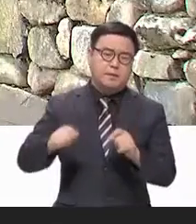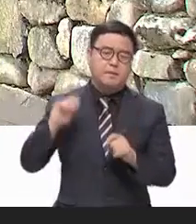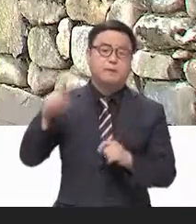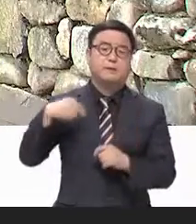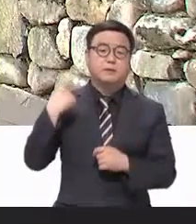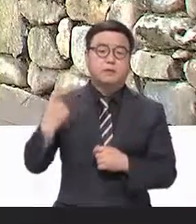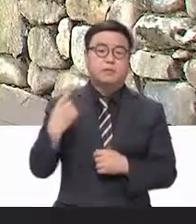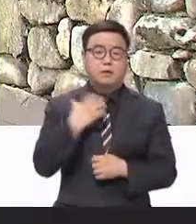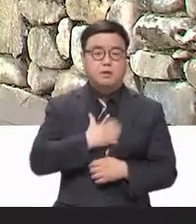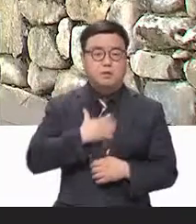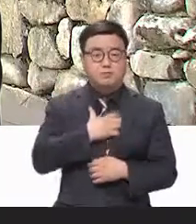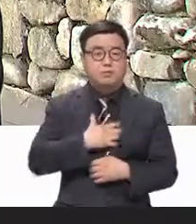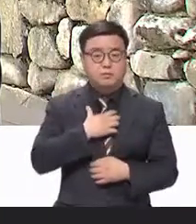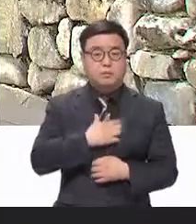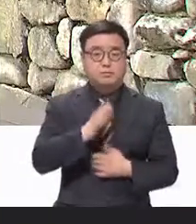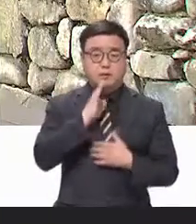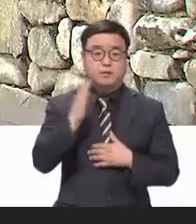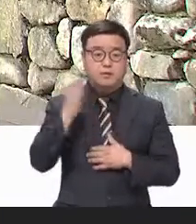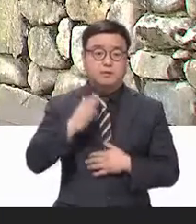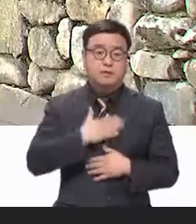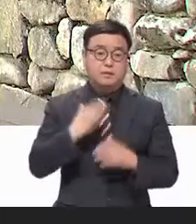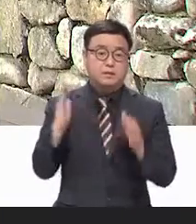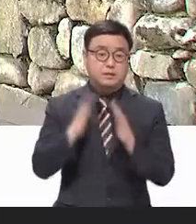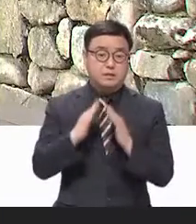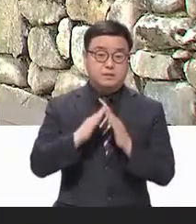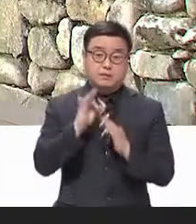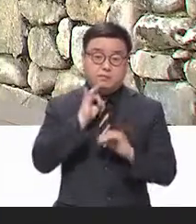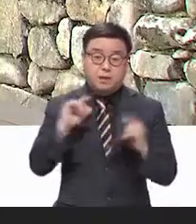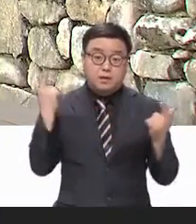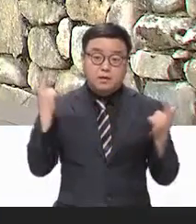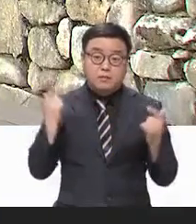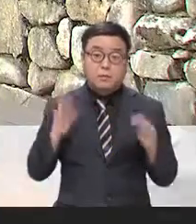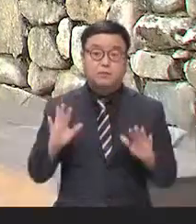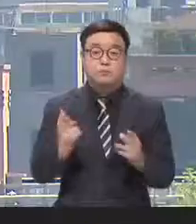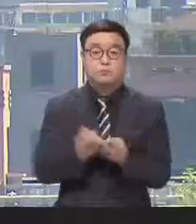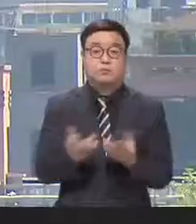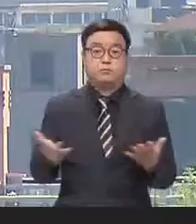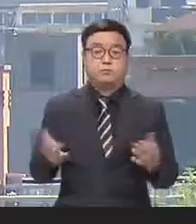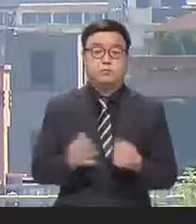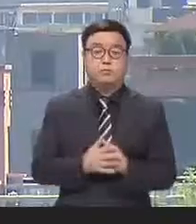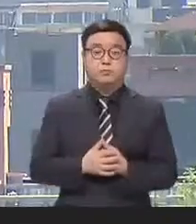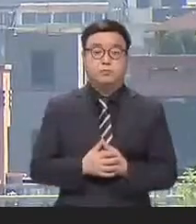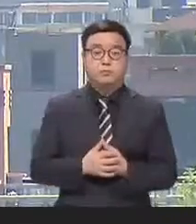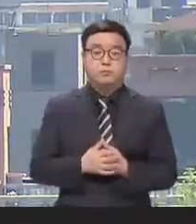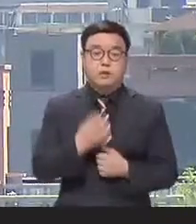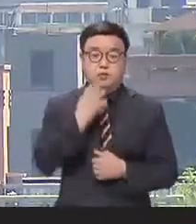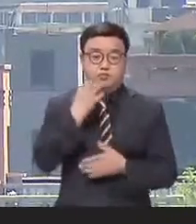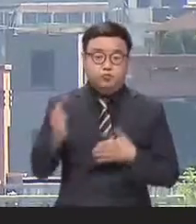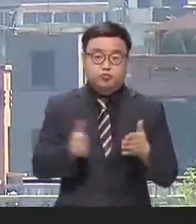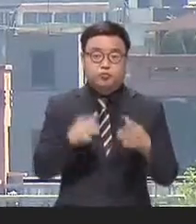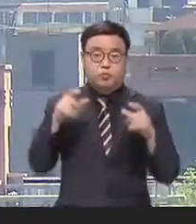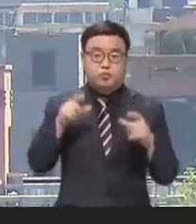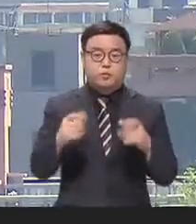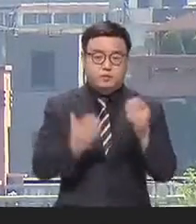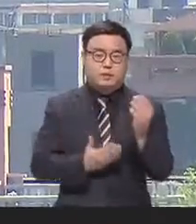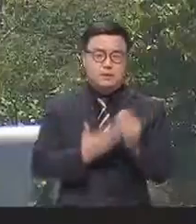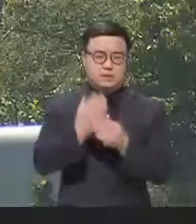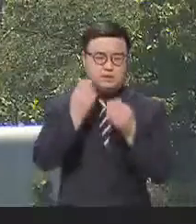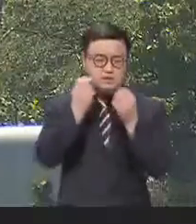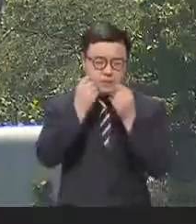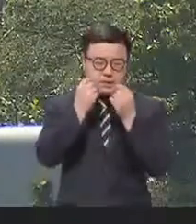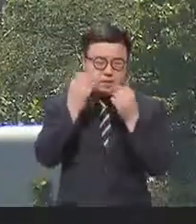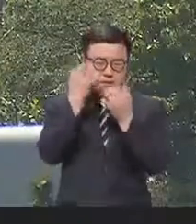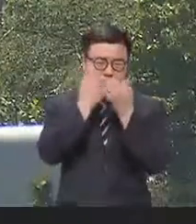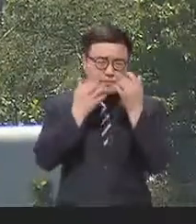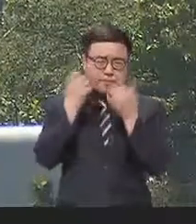걱정되기는 하는데 내 집만 그런 거 아니고 뭐 어떡하겠어요? 수도권에서 발생되는 미세먼지의 원인은